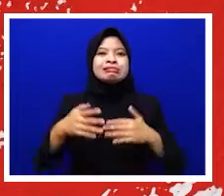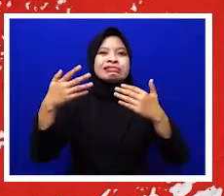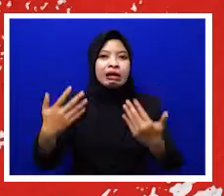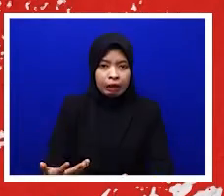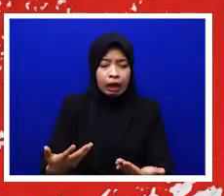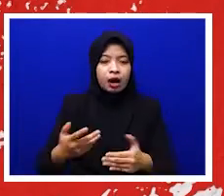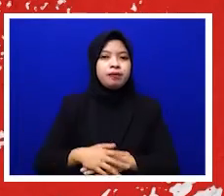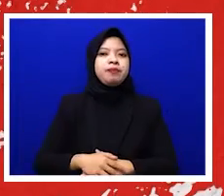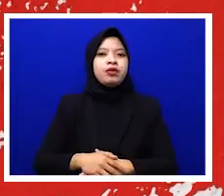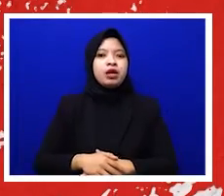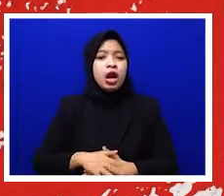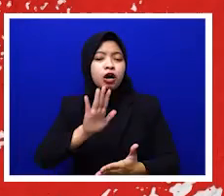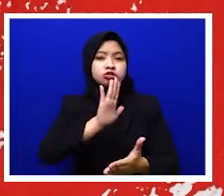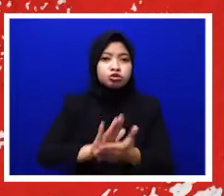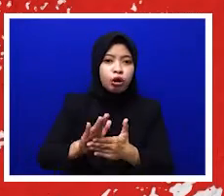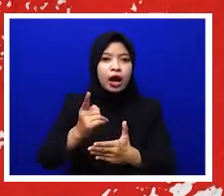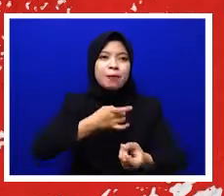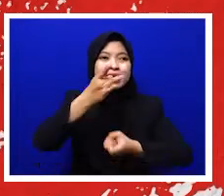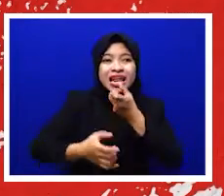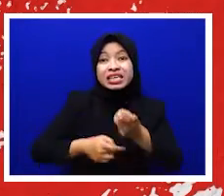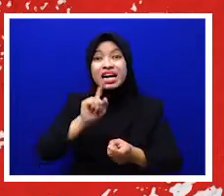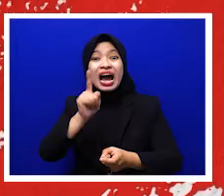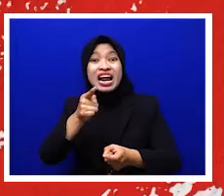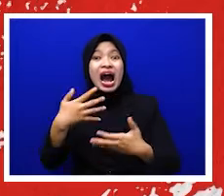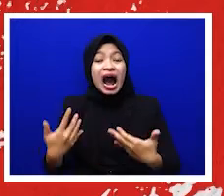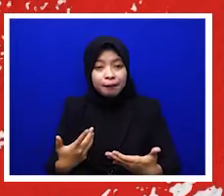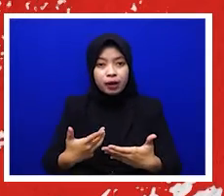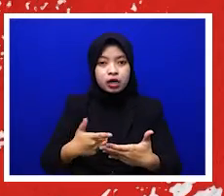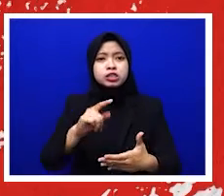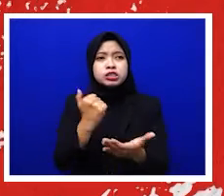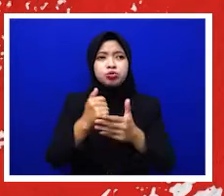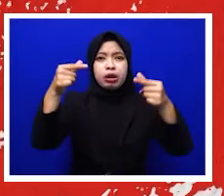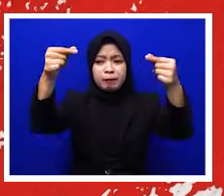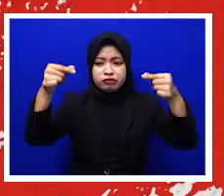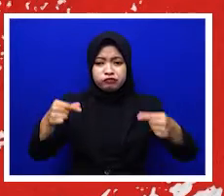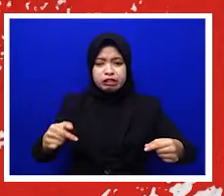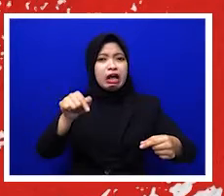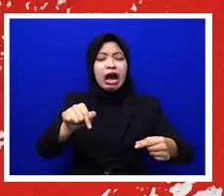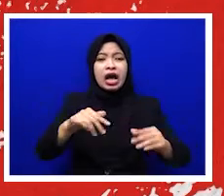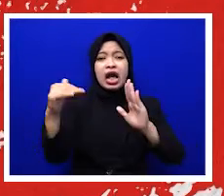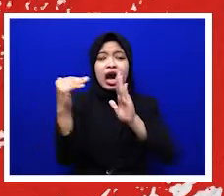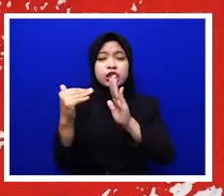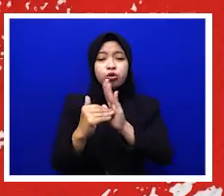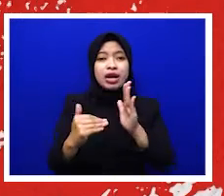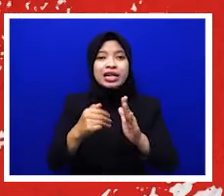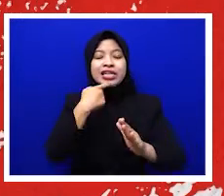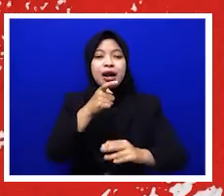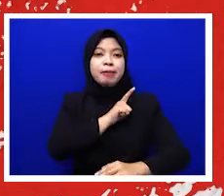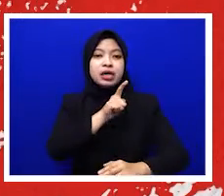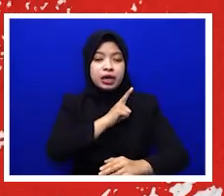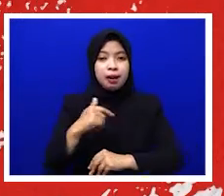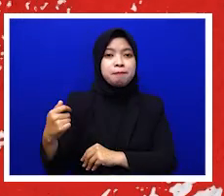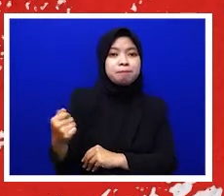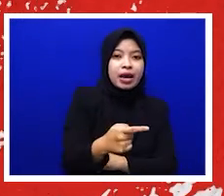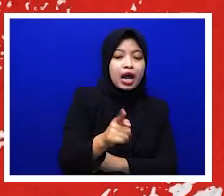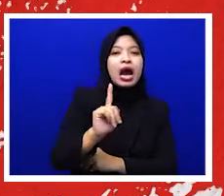Terkait hal itu, pihak Speedlab melalui surat klarifikasinya menjelaskan bahwa pamflet tersebut dibuat pada saat aturan tentang vaksinasi mandiri